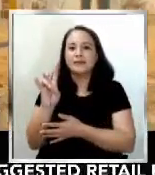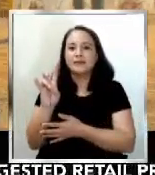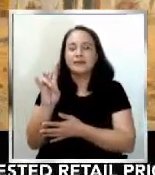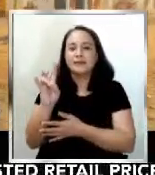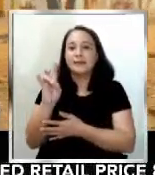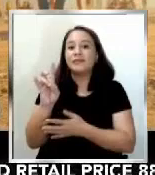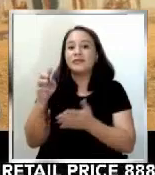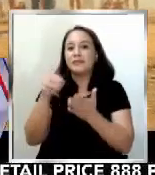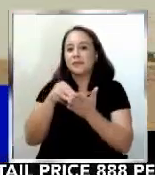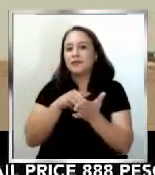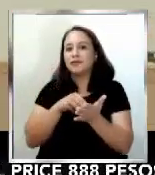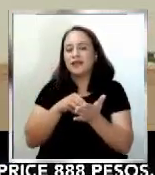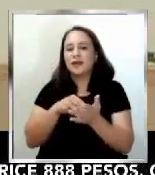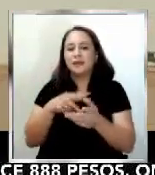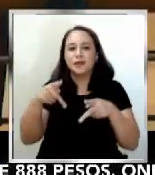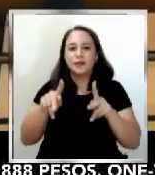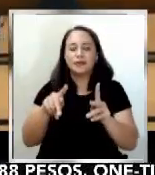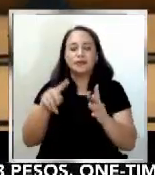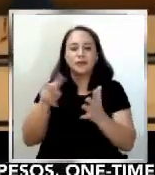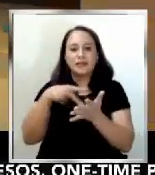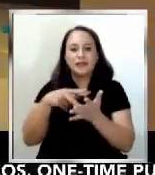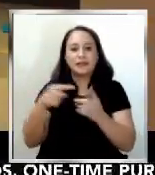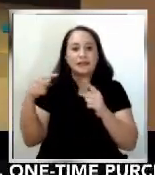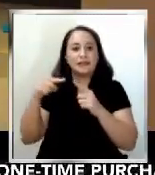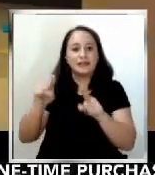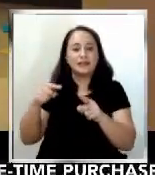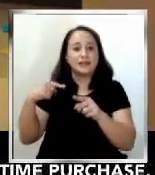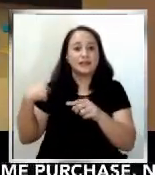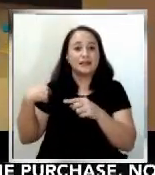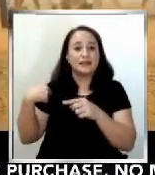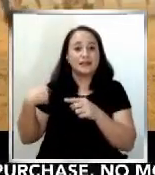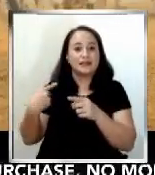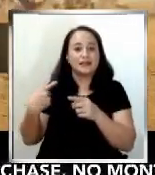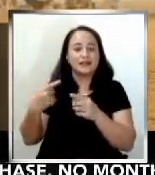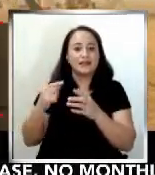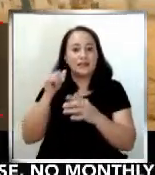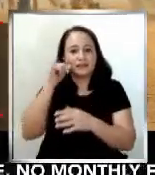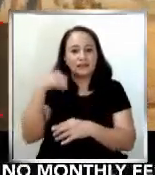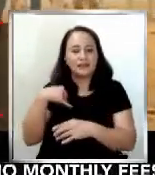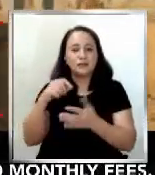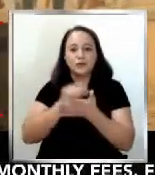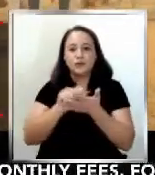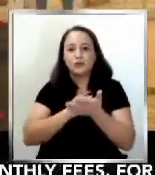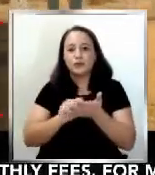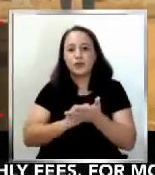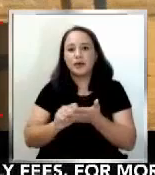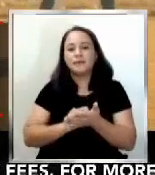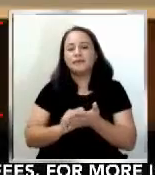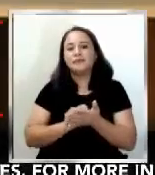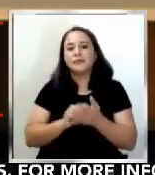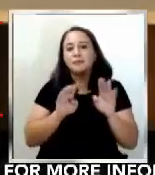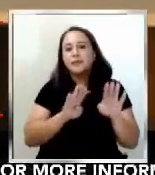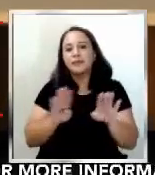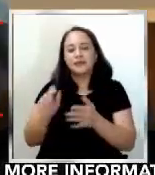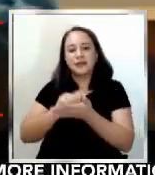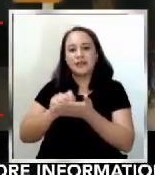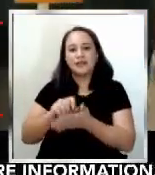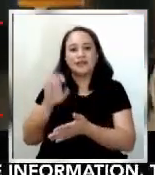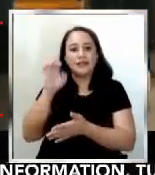to Dance sa YouTube mula nang mag-premiere ito kahapon. Isinulat ito ng British singer-songwriter na si Ed Sheeran